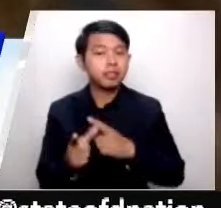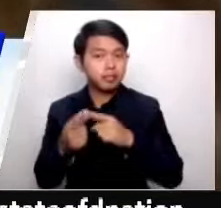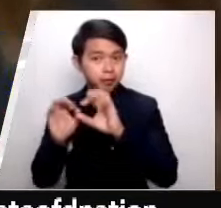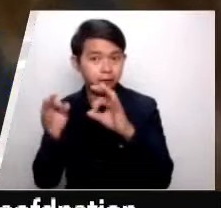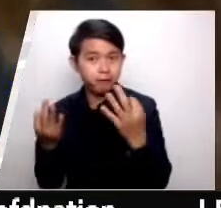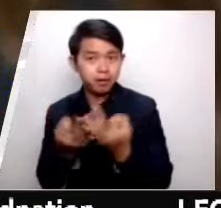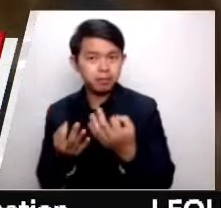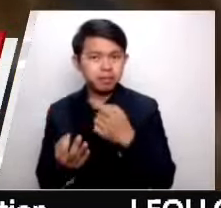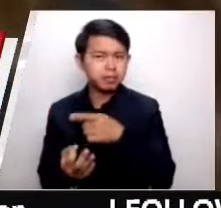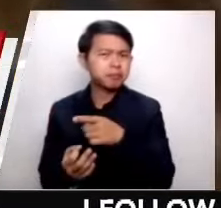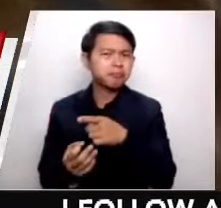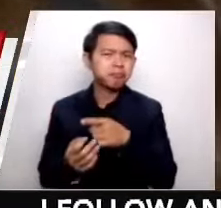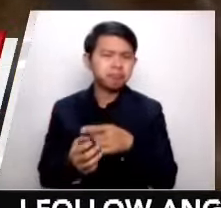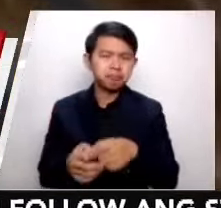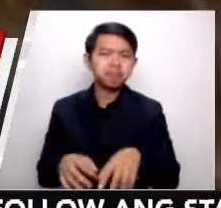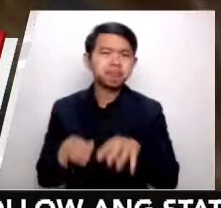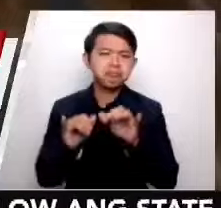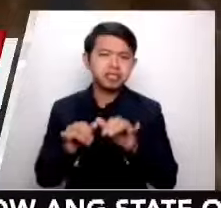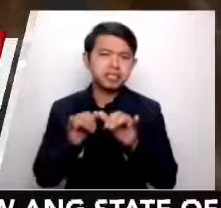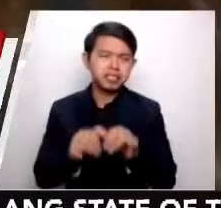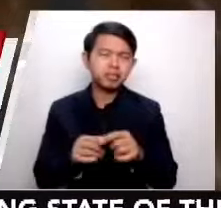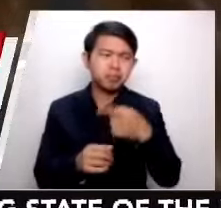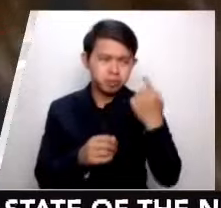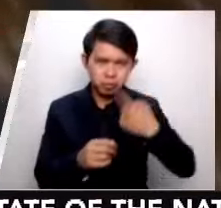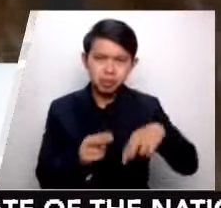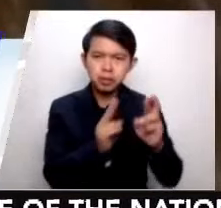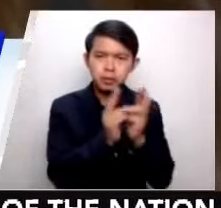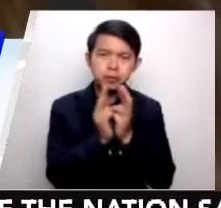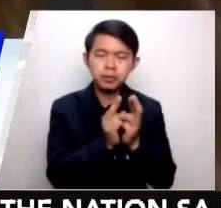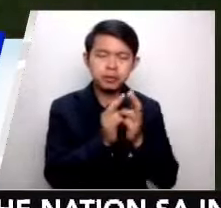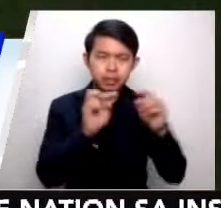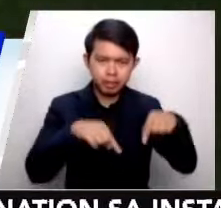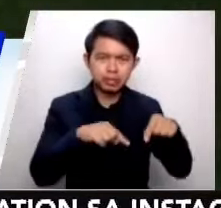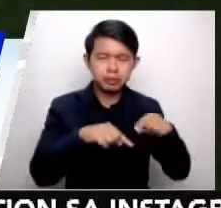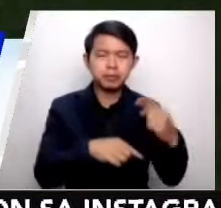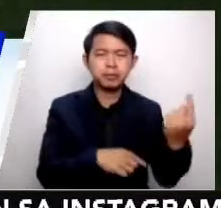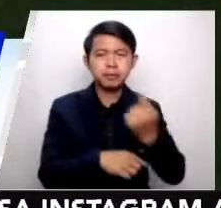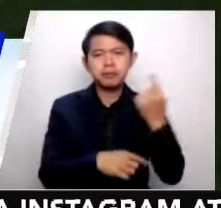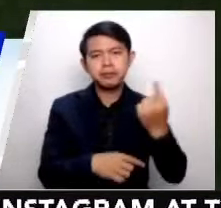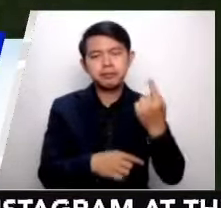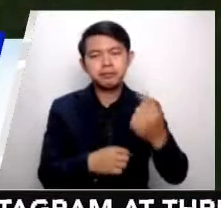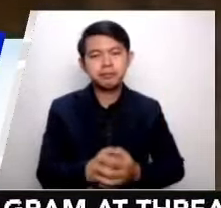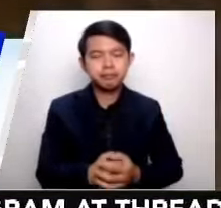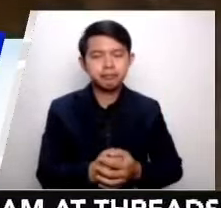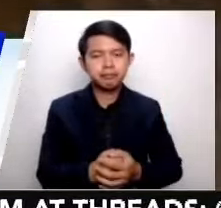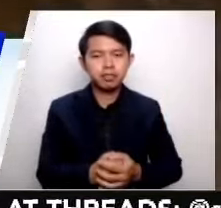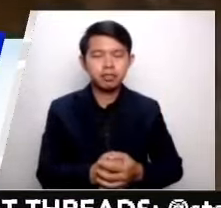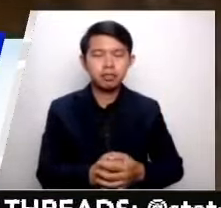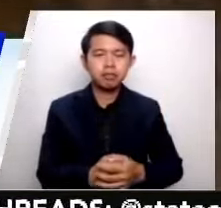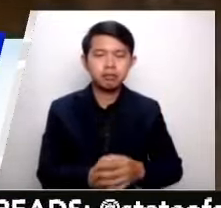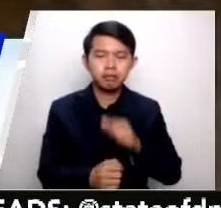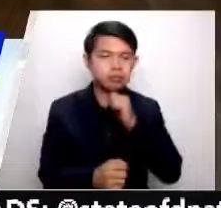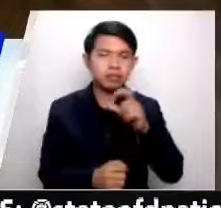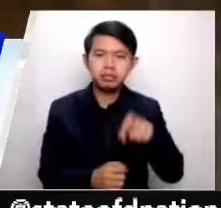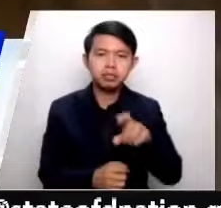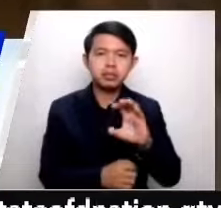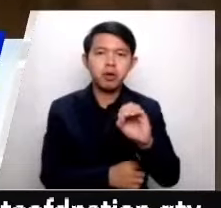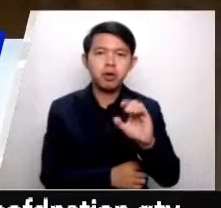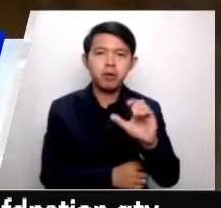kami nakikita-kita, nakakasama-sama, hindi gaya ng walang okasyon. Pag umulan, uwi